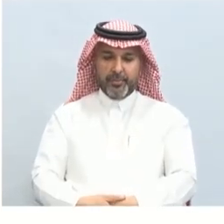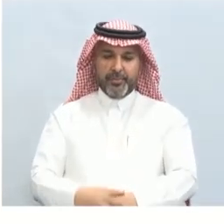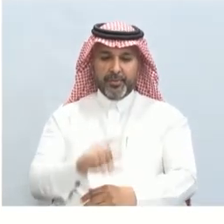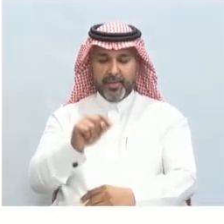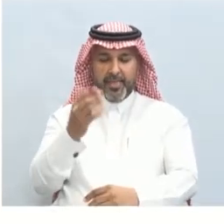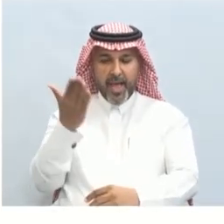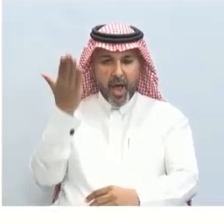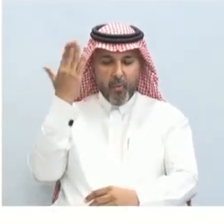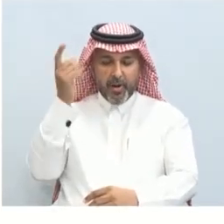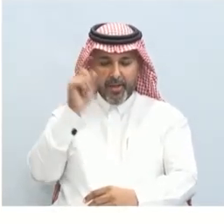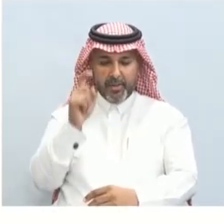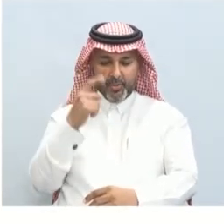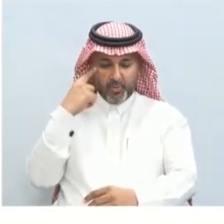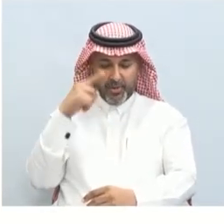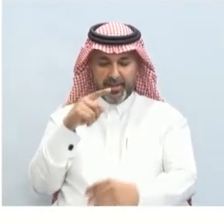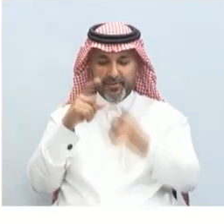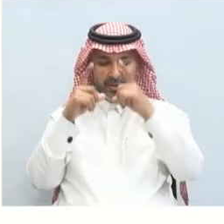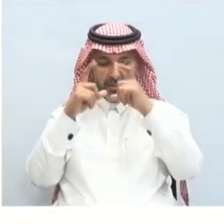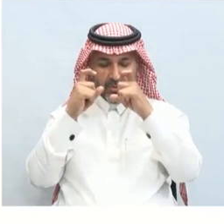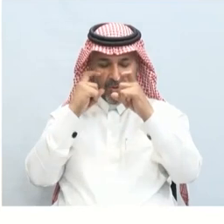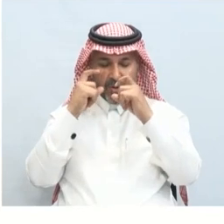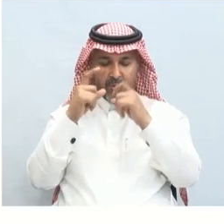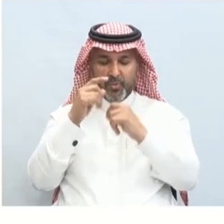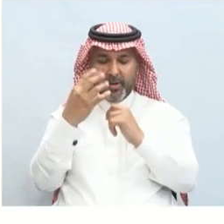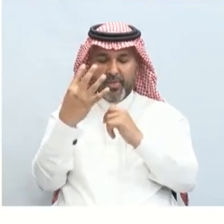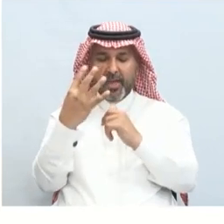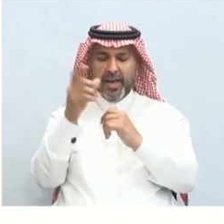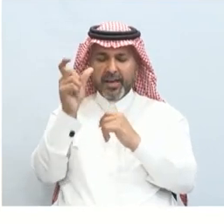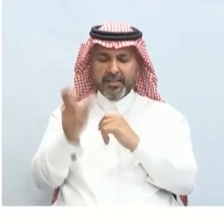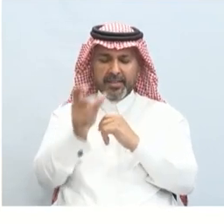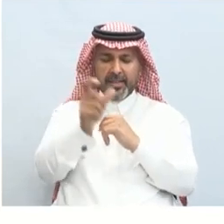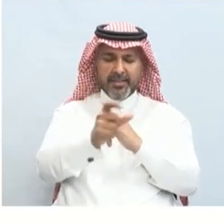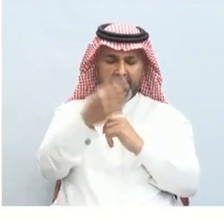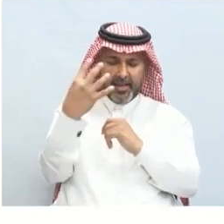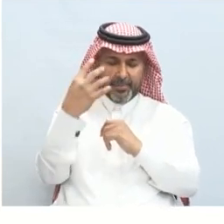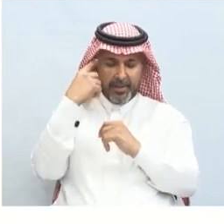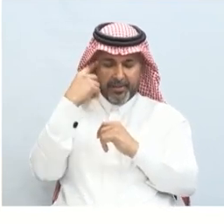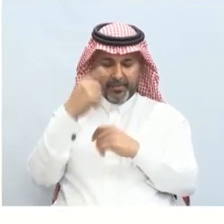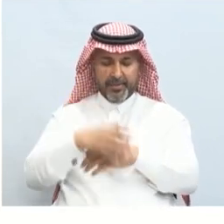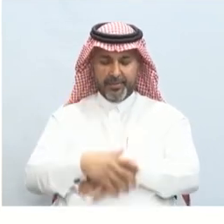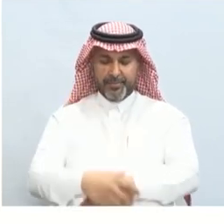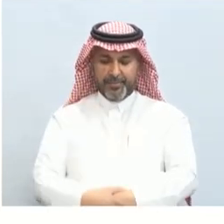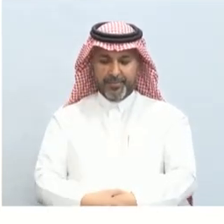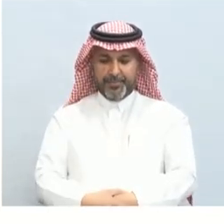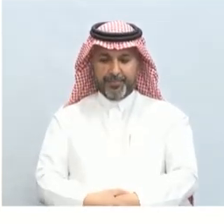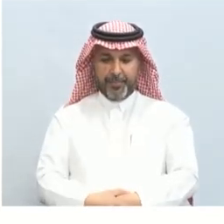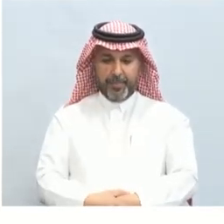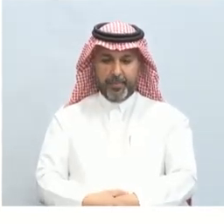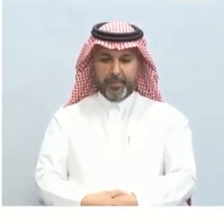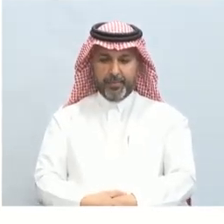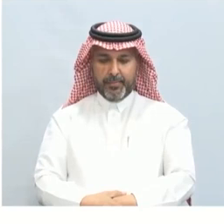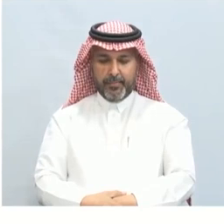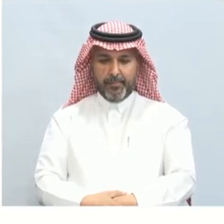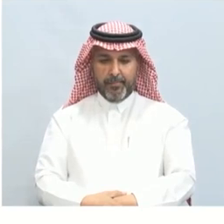نبدا نتذكر على الاقل بعض الاشياء بشكل سريع نراجعها اللي احنا تعلمناها اخذنا هذا المثال في فقره لماذا انه اذا كان عندك